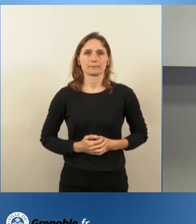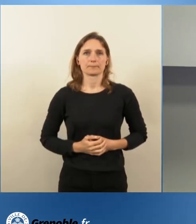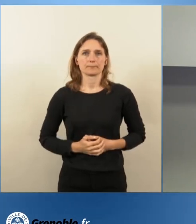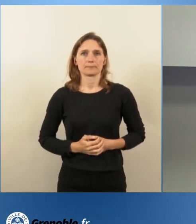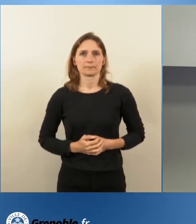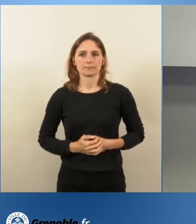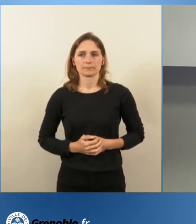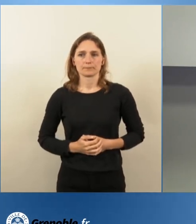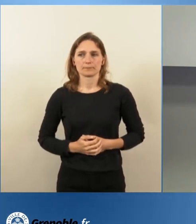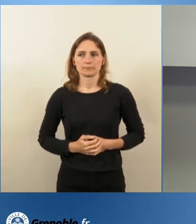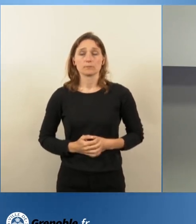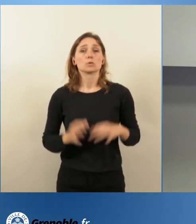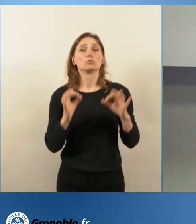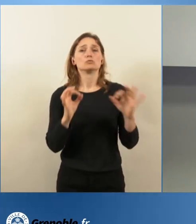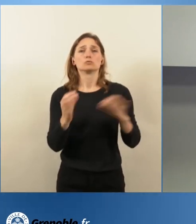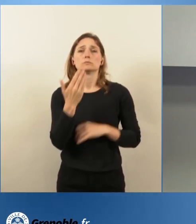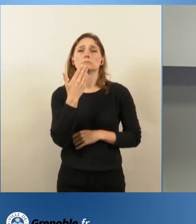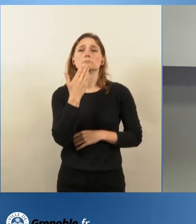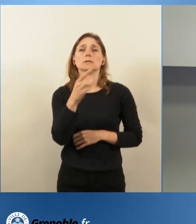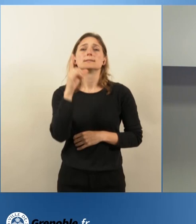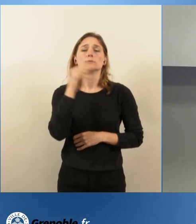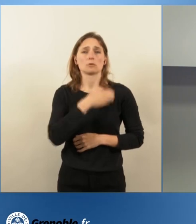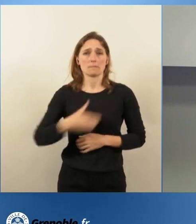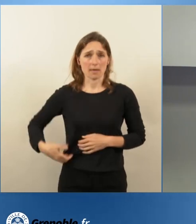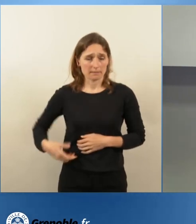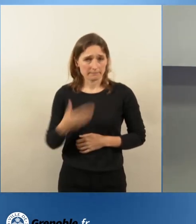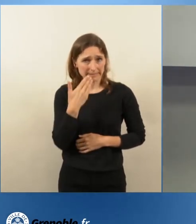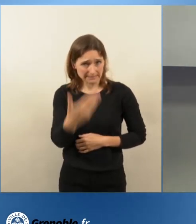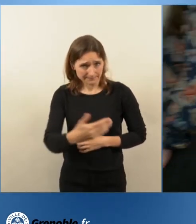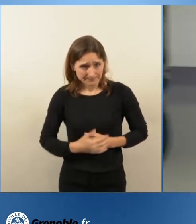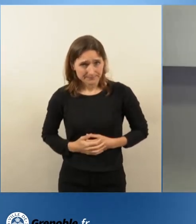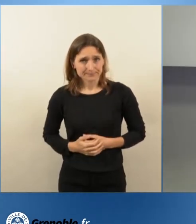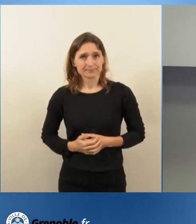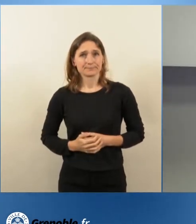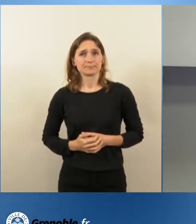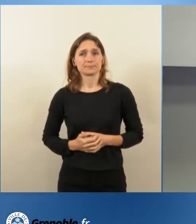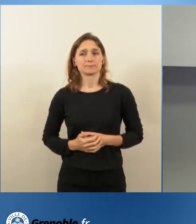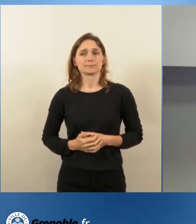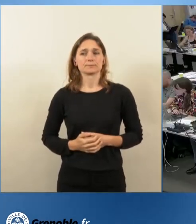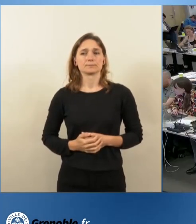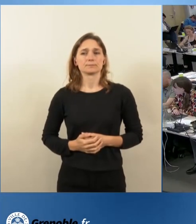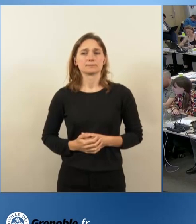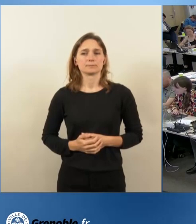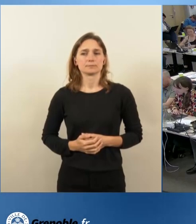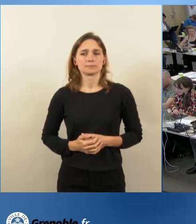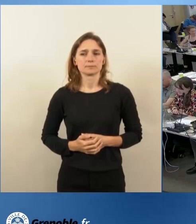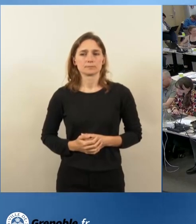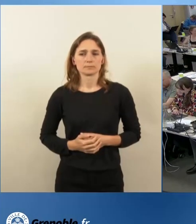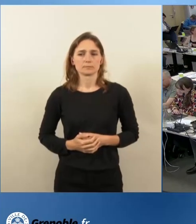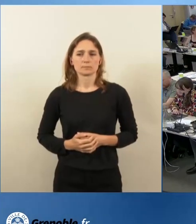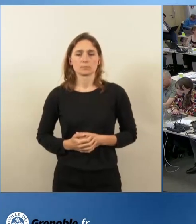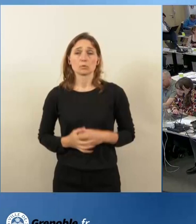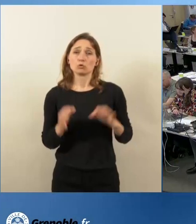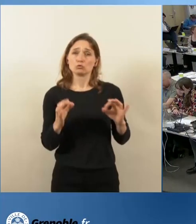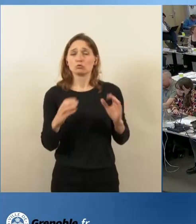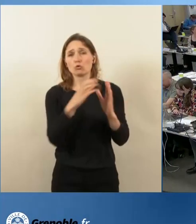oui merci beaucoup Monsieur le Maire merci beaucoup donc voilà c'est une